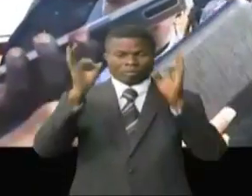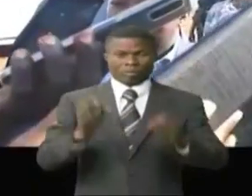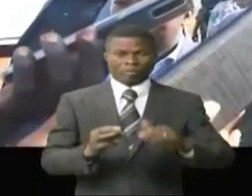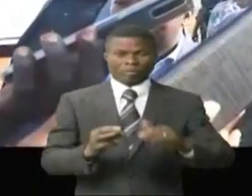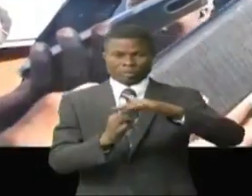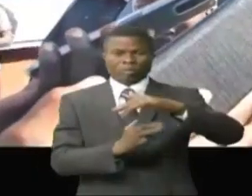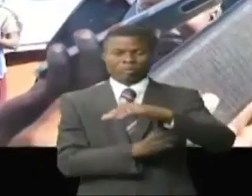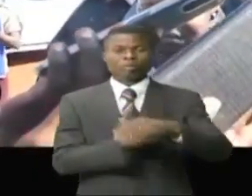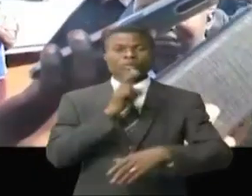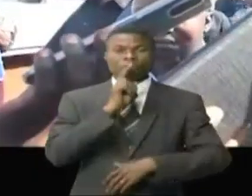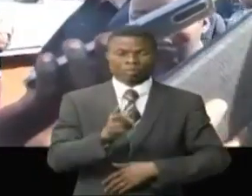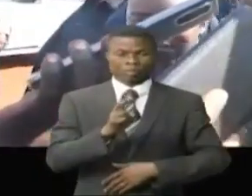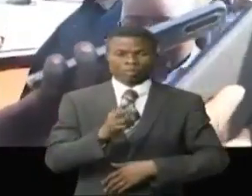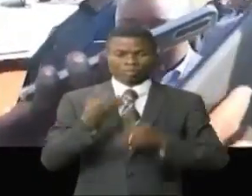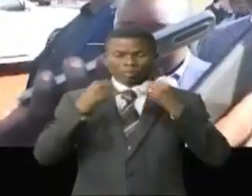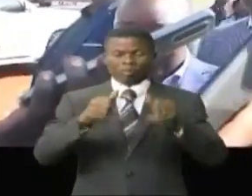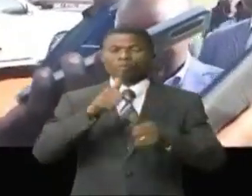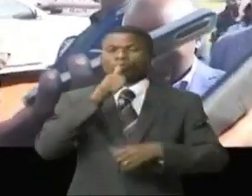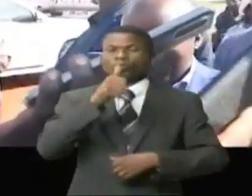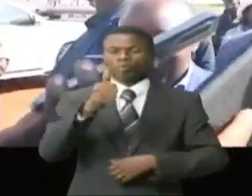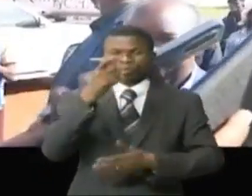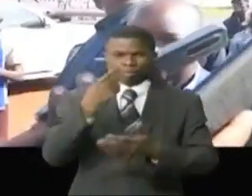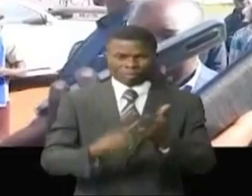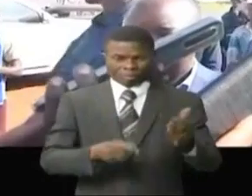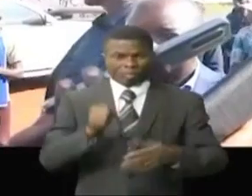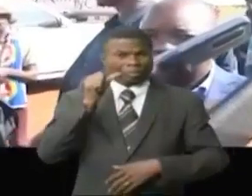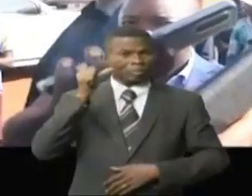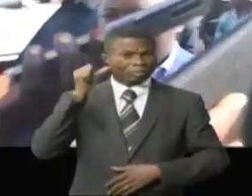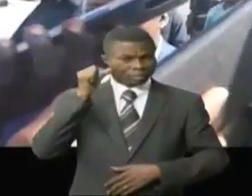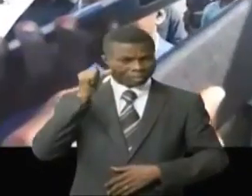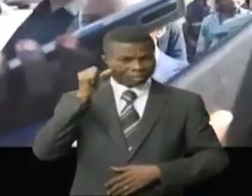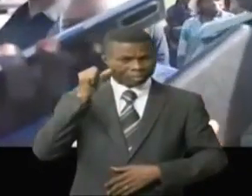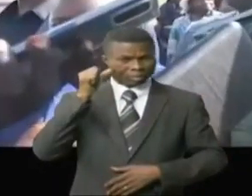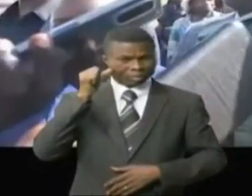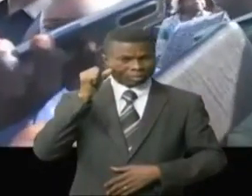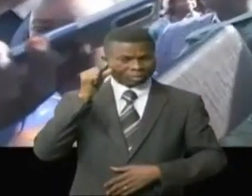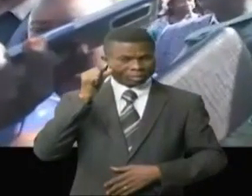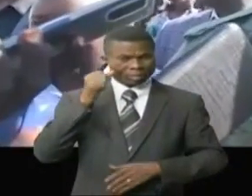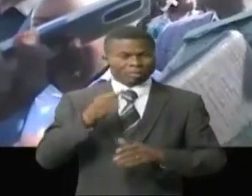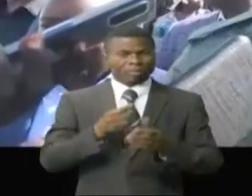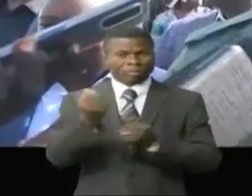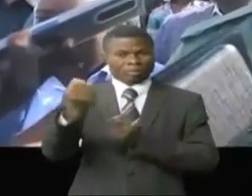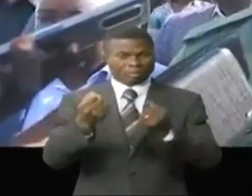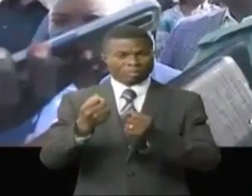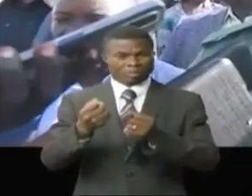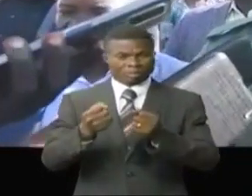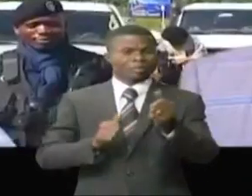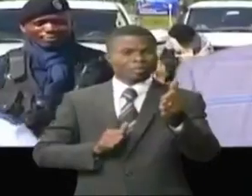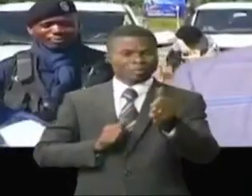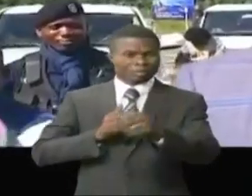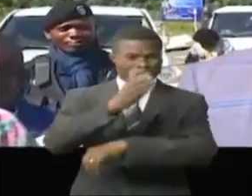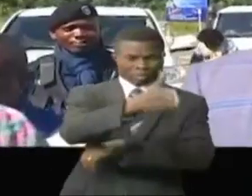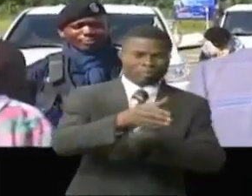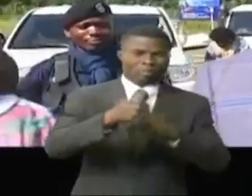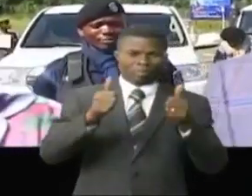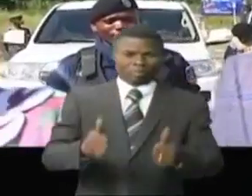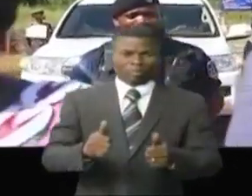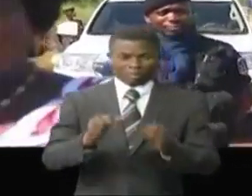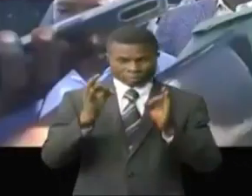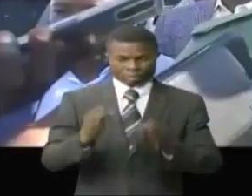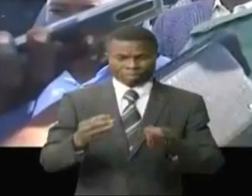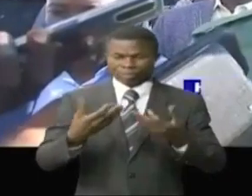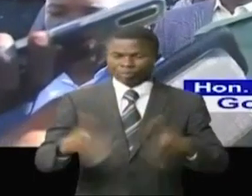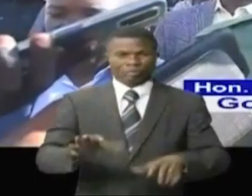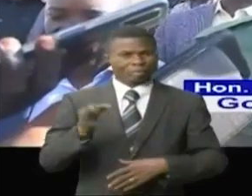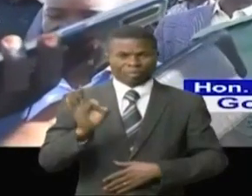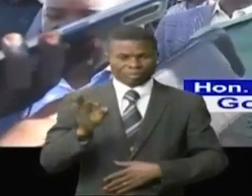c'est vrai, la bonne nouvelle est que, je crois, hier, on a fait passer tous les véhicules qui étaient en stationnement, mais ça ne suffit pas.